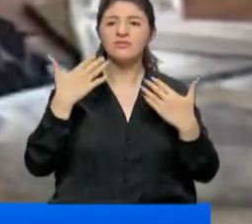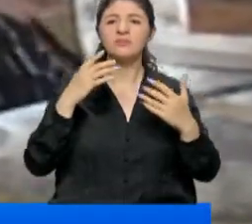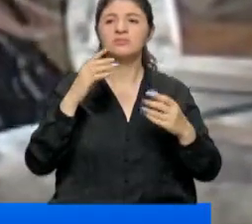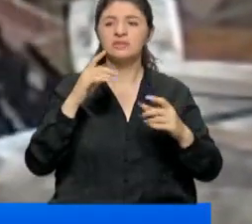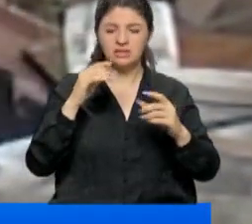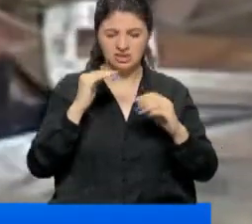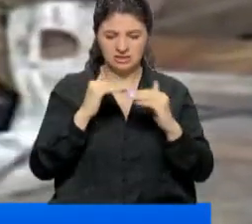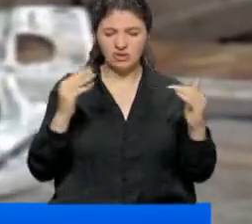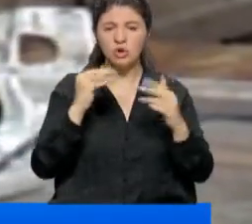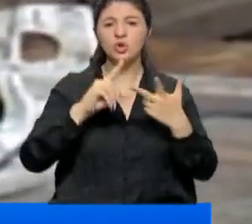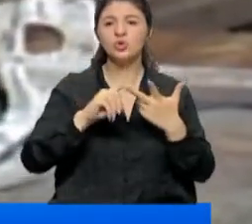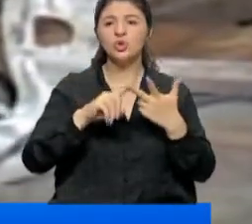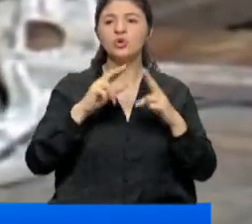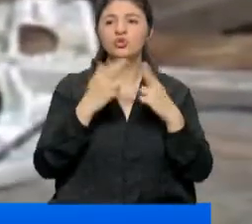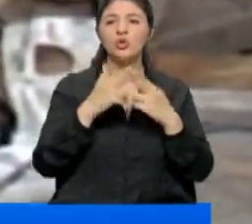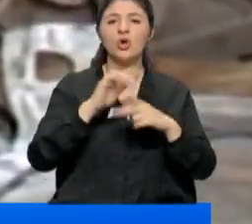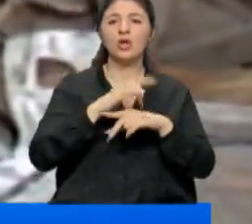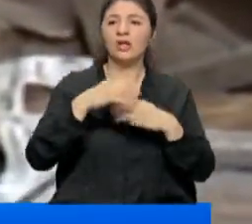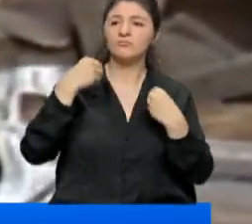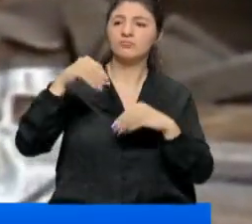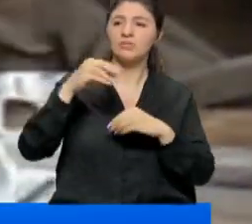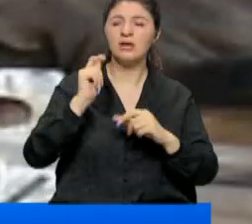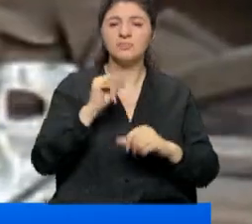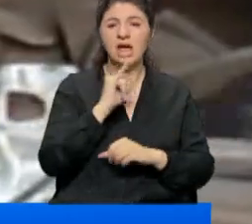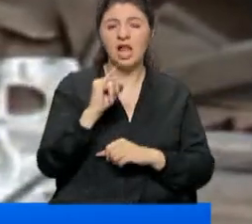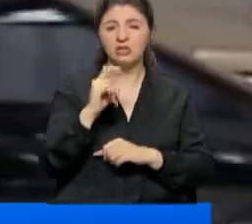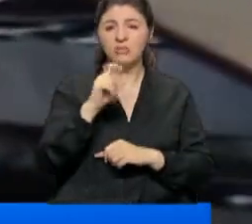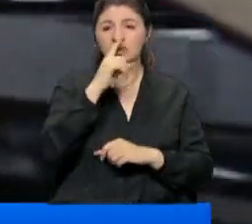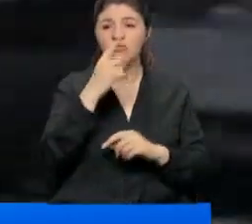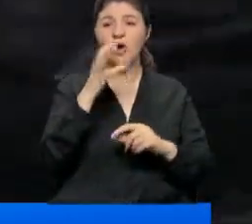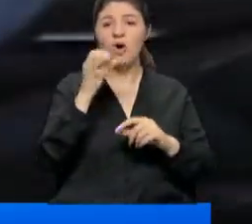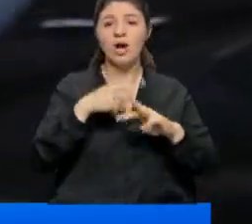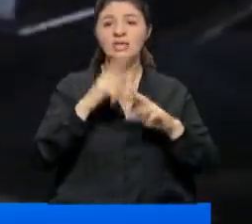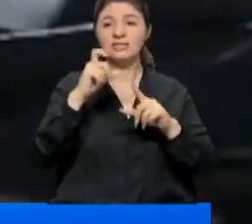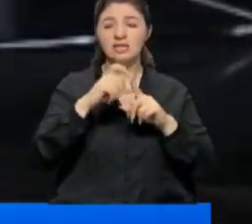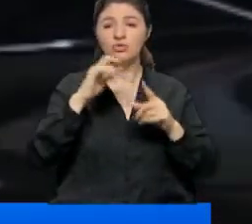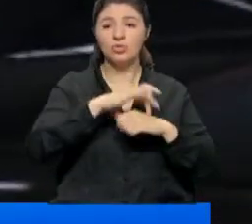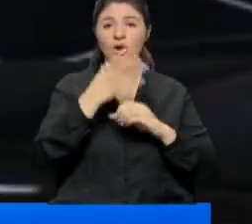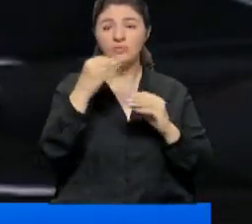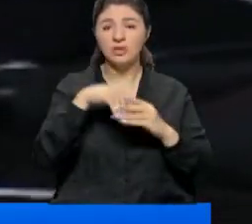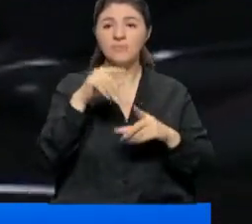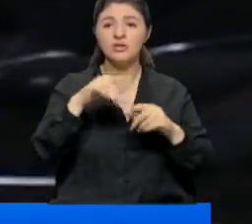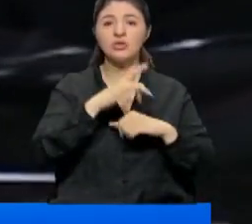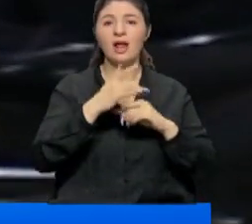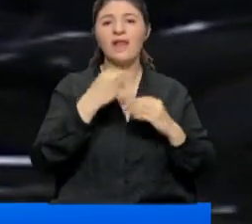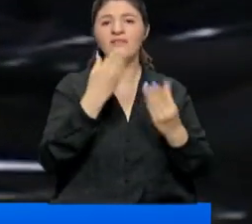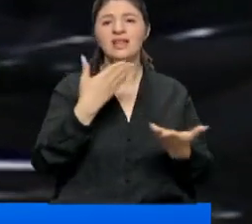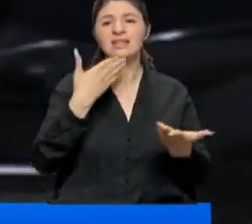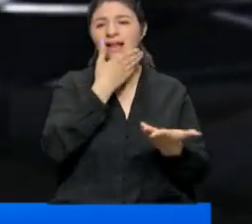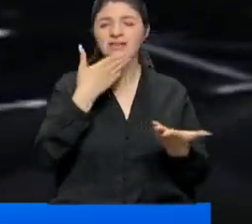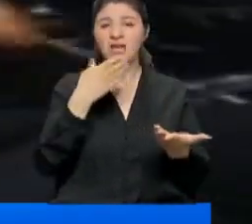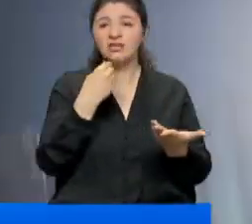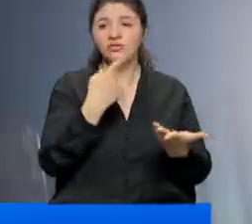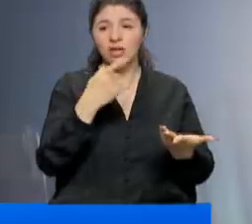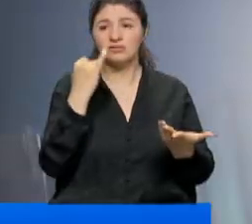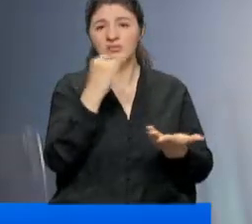standartlara sahip 3. dünya ülkelerine ihraç etmesini eleştiriyor Sırf o istediği Ülkesi olduğu için bazı ülkelere tanınan imtiyazları